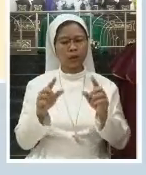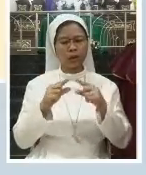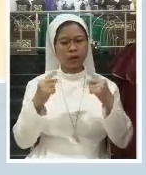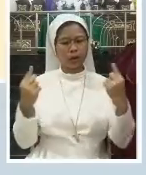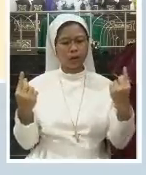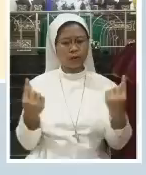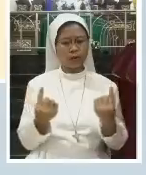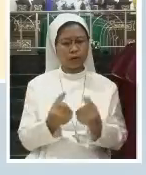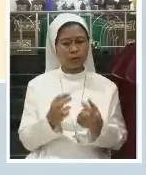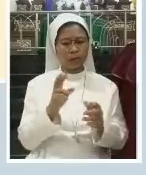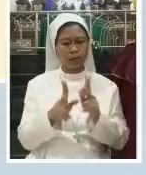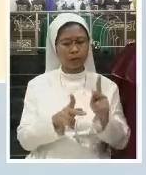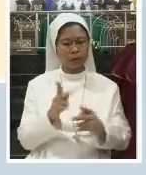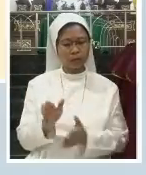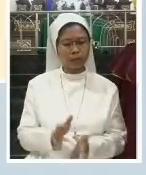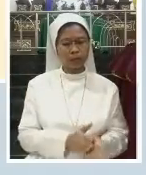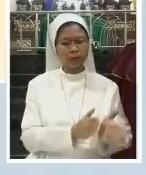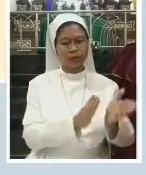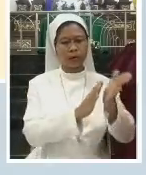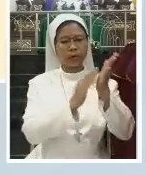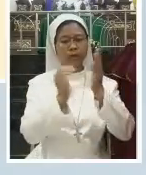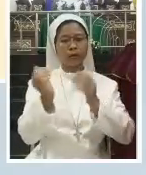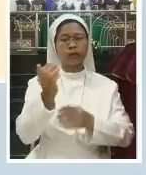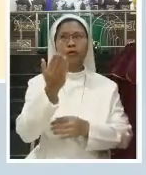o umawunta ka.